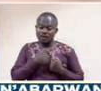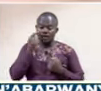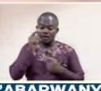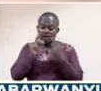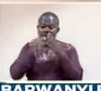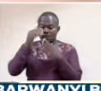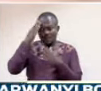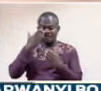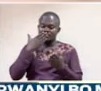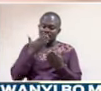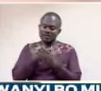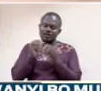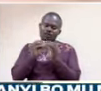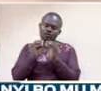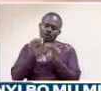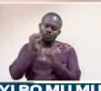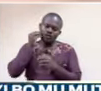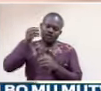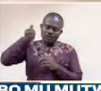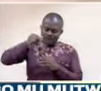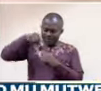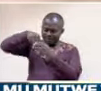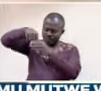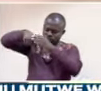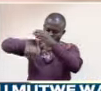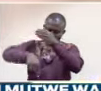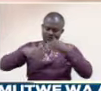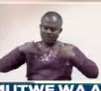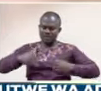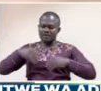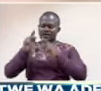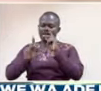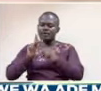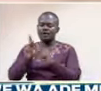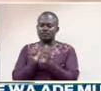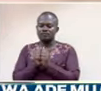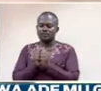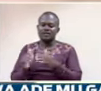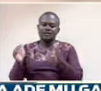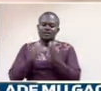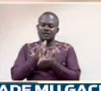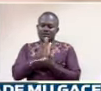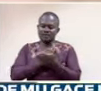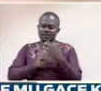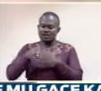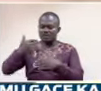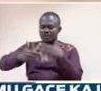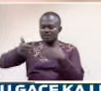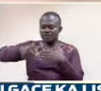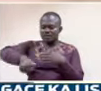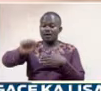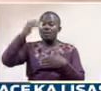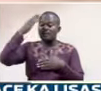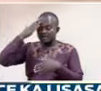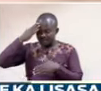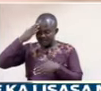neza ko urugo rwabo rurimo ibyobo birimo imibiri y'abantu ndetse na bamwe mu baturanyi babo nabo